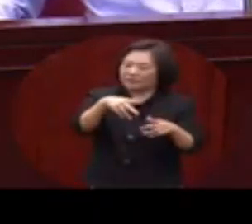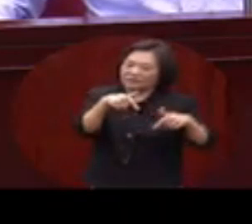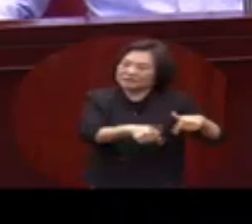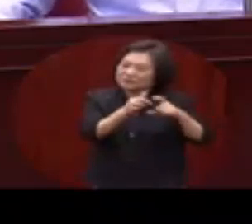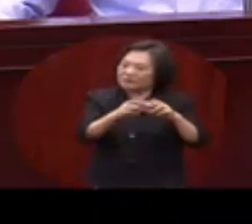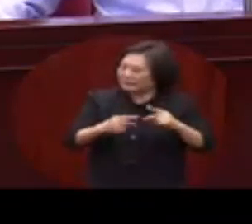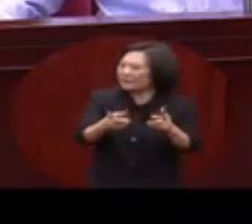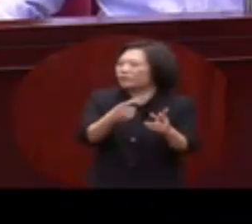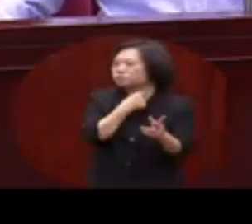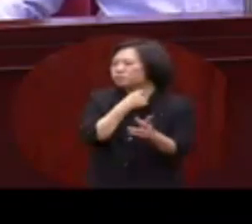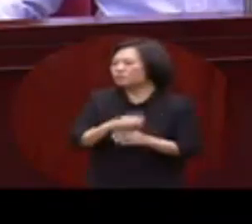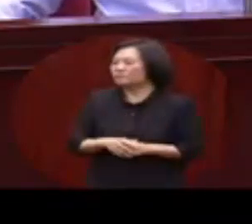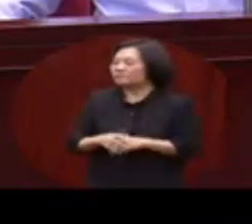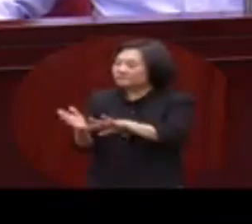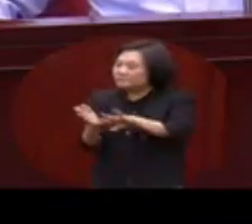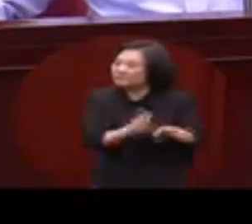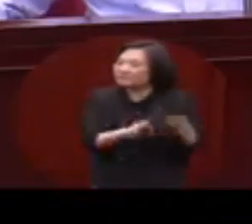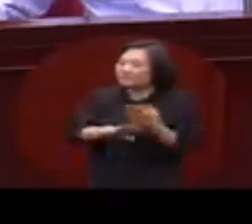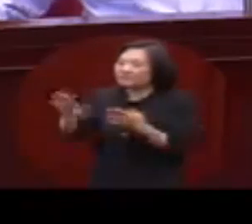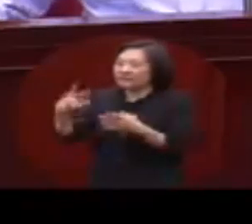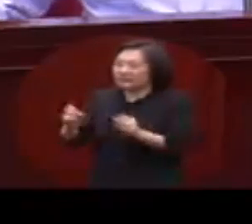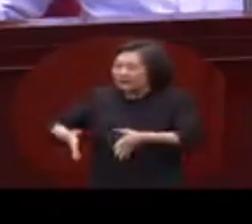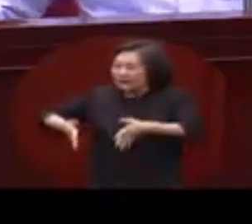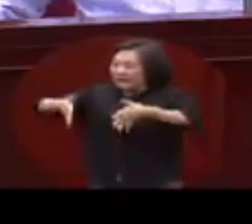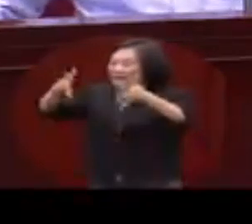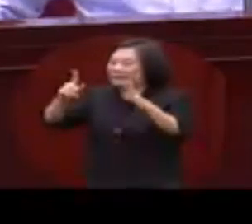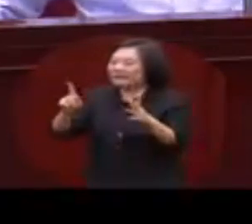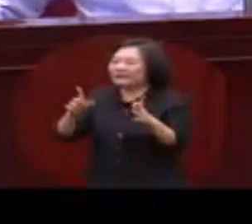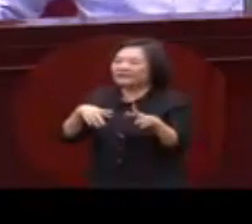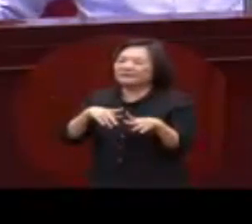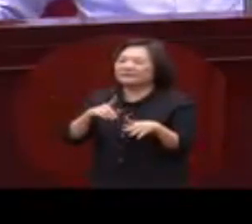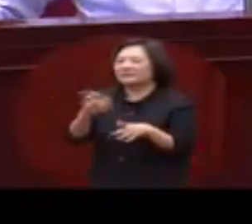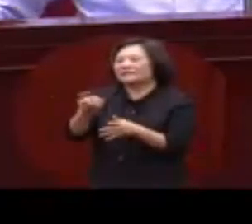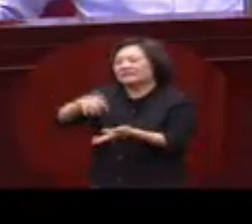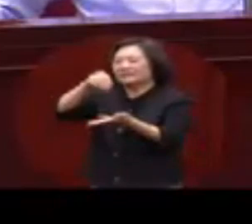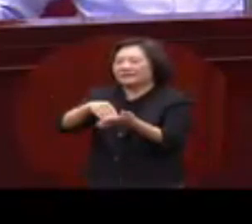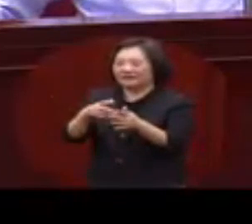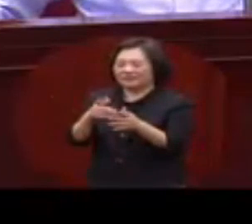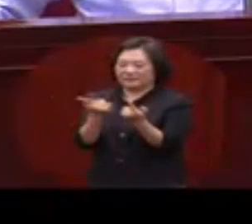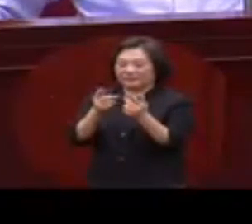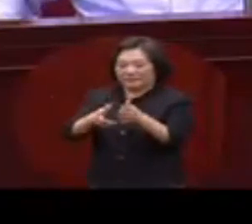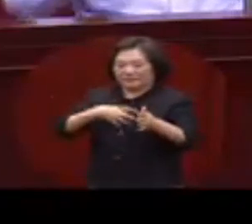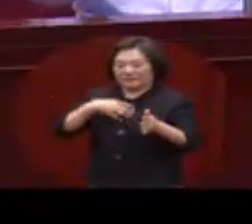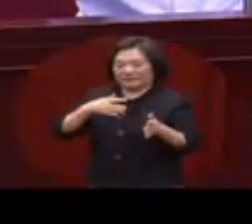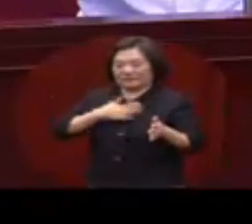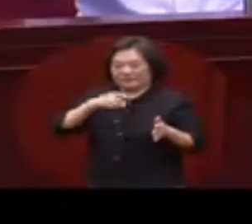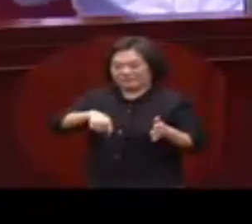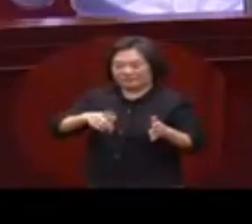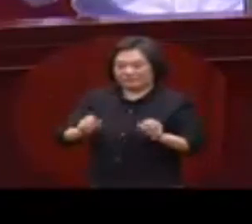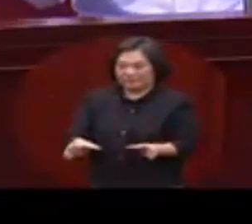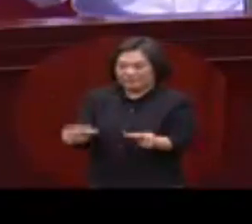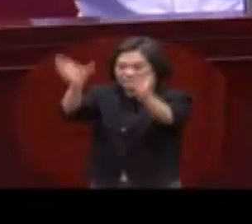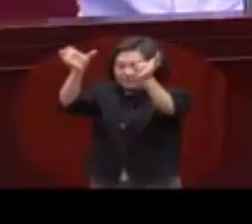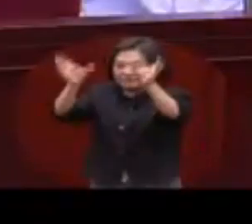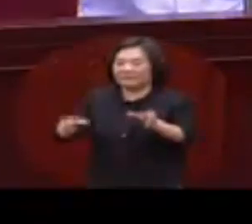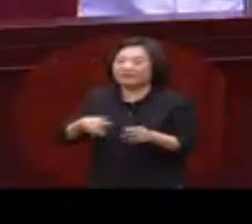是这个另外一个比较大的建设是这样，双子星事实上你看看它从前面那个